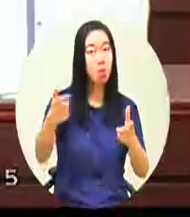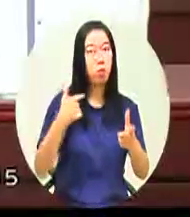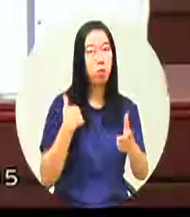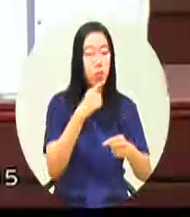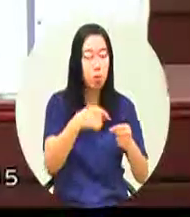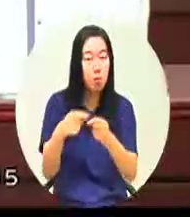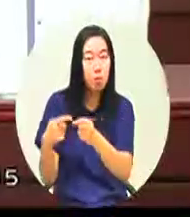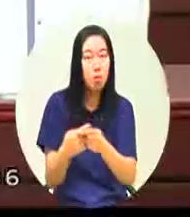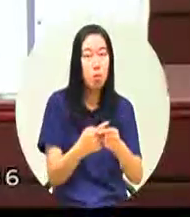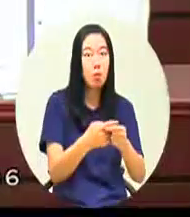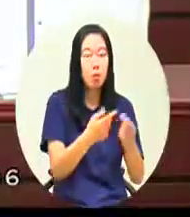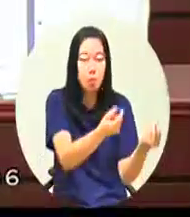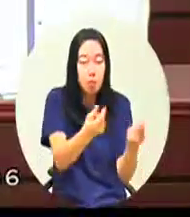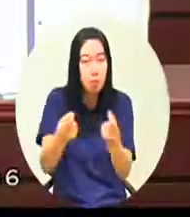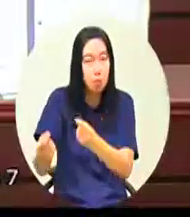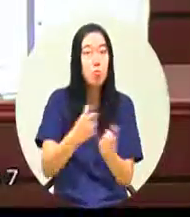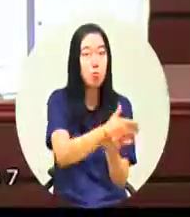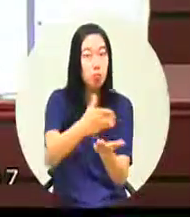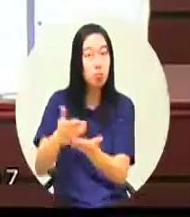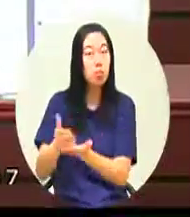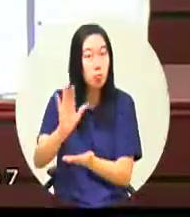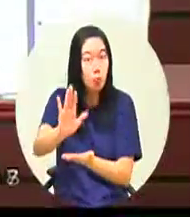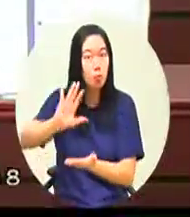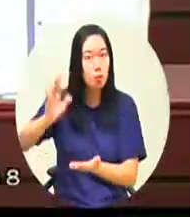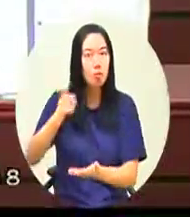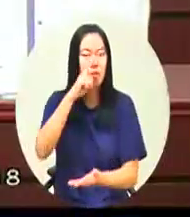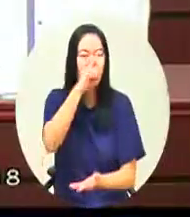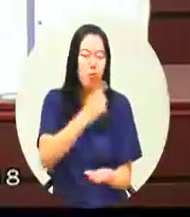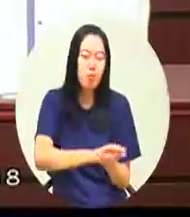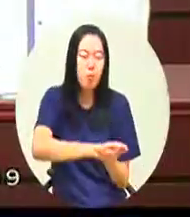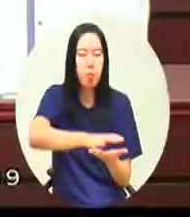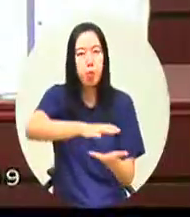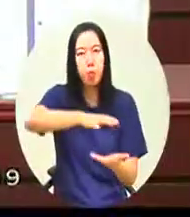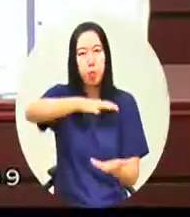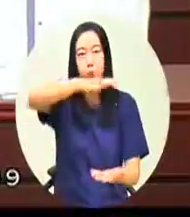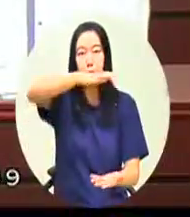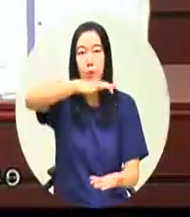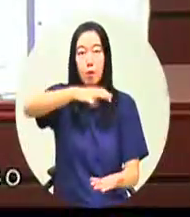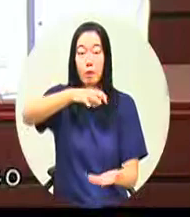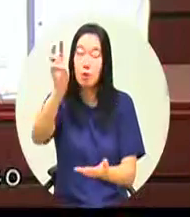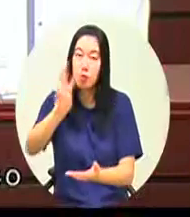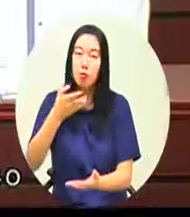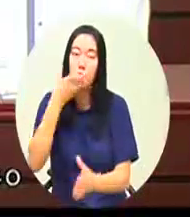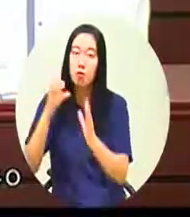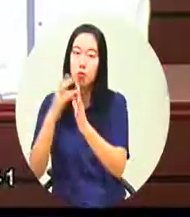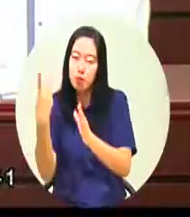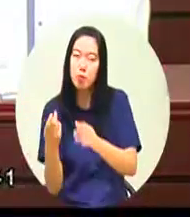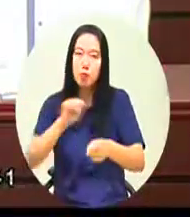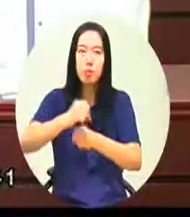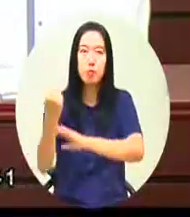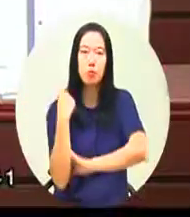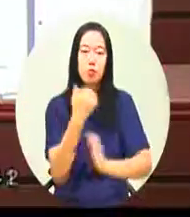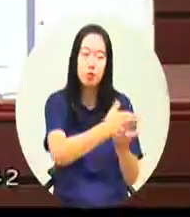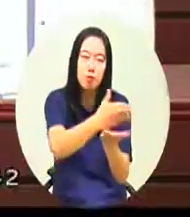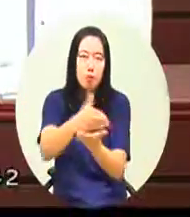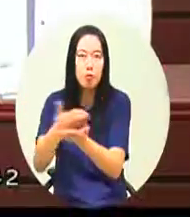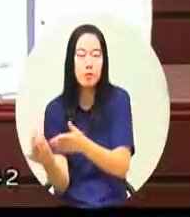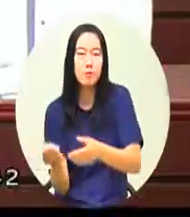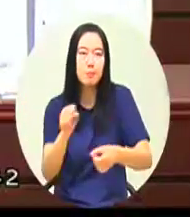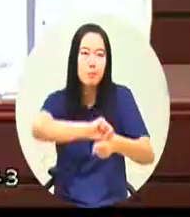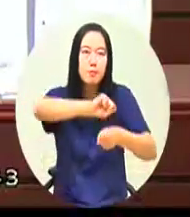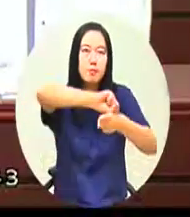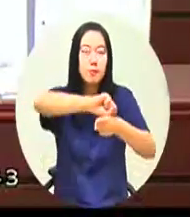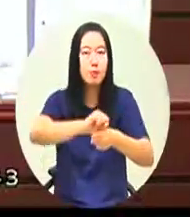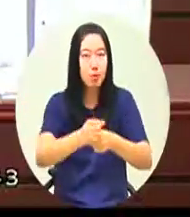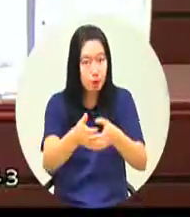清淤，但是淤积的状况可能一直持续，所以水利局会在加强这些清淤的工作。那刚